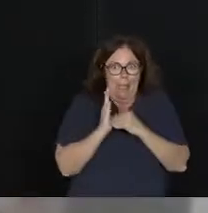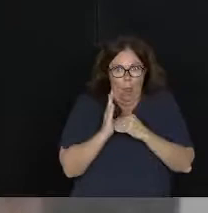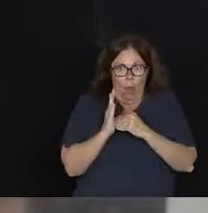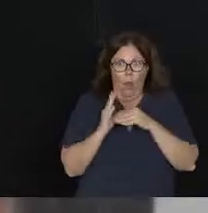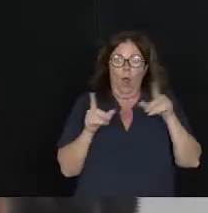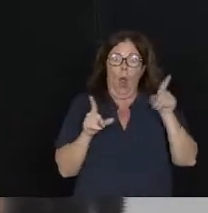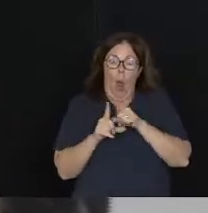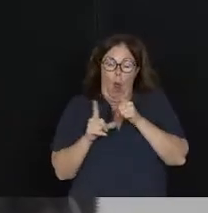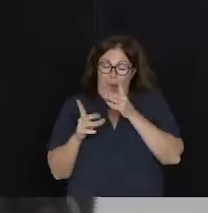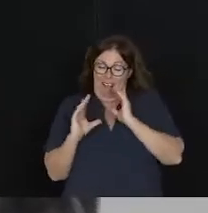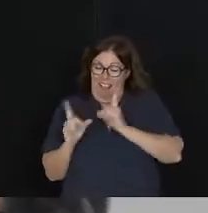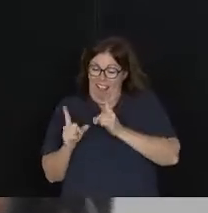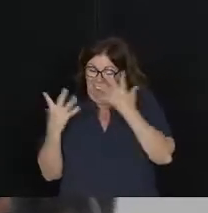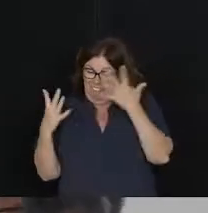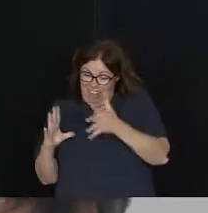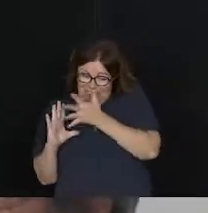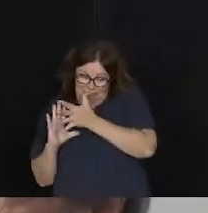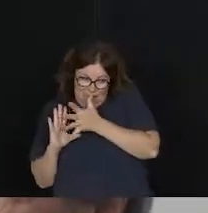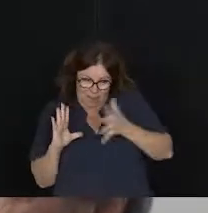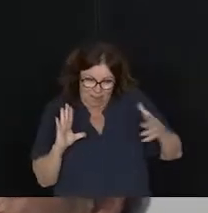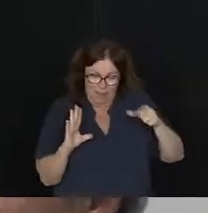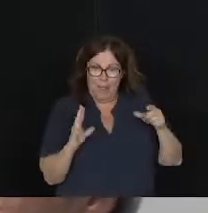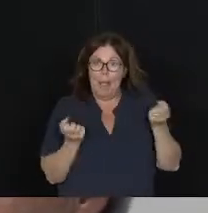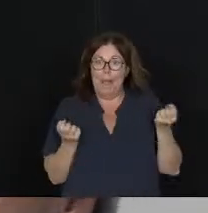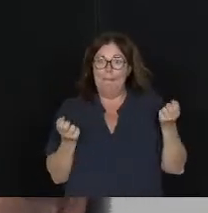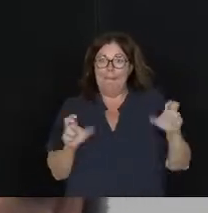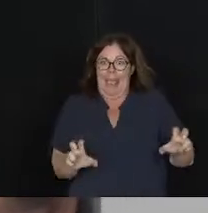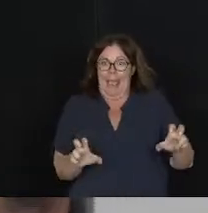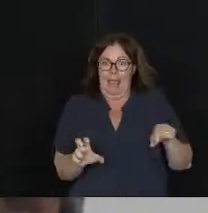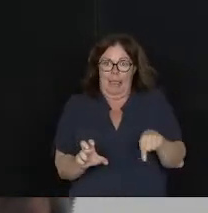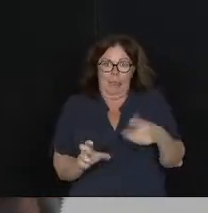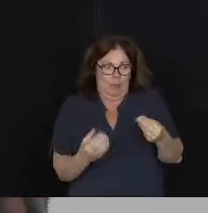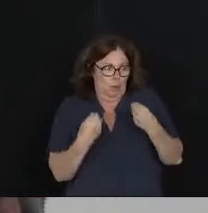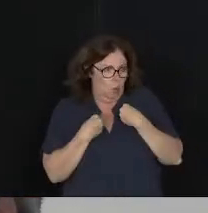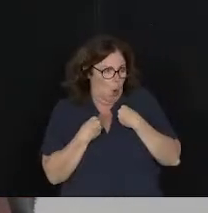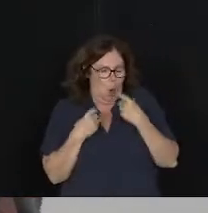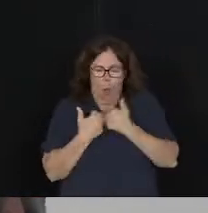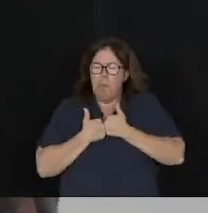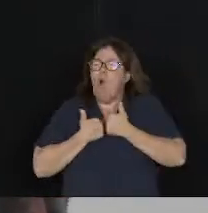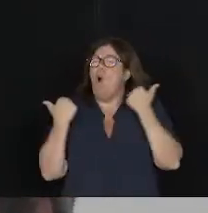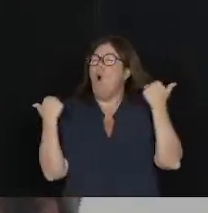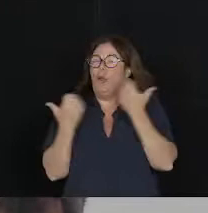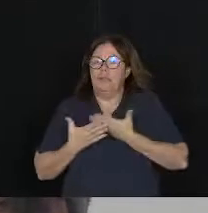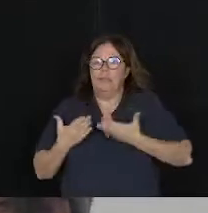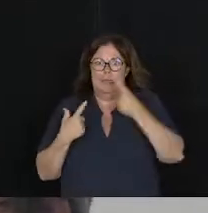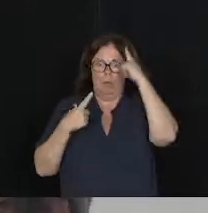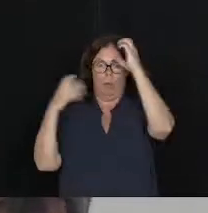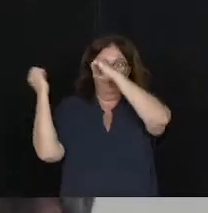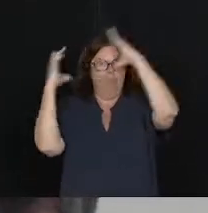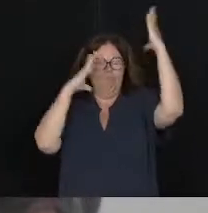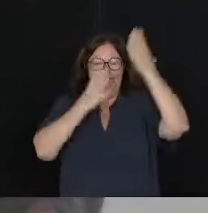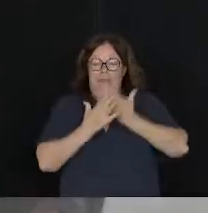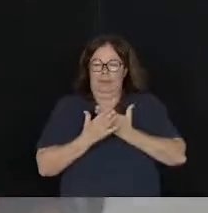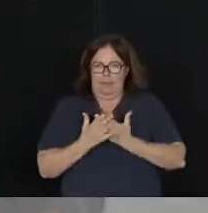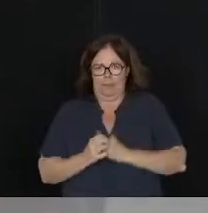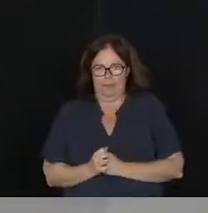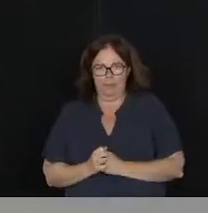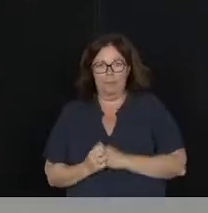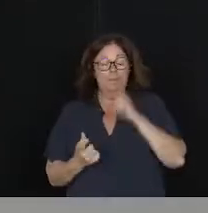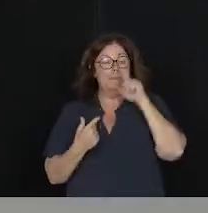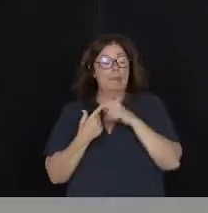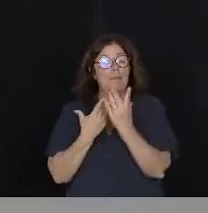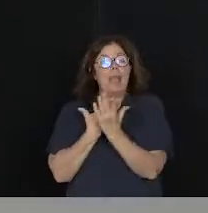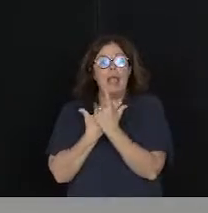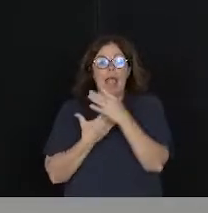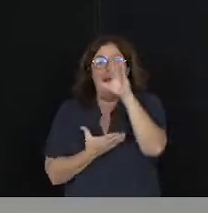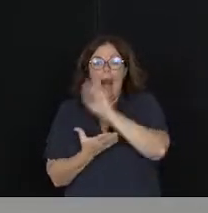dans l'après-guerre allait contraster en fait en tout point avec celui de la guerre. Et donc dans les projections épistolaires, ce processus d'oubli